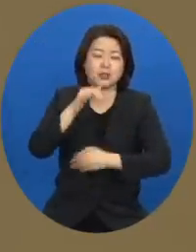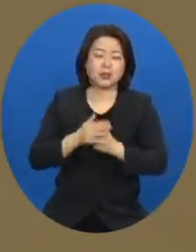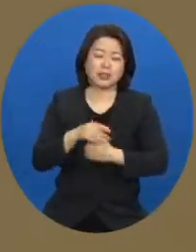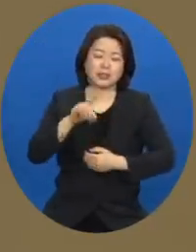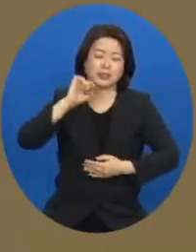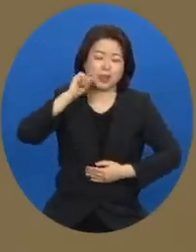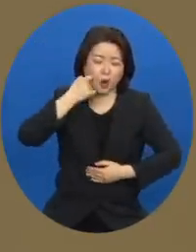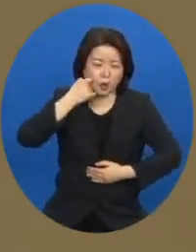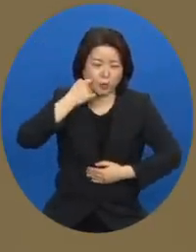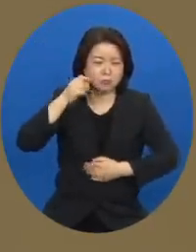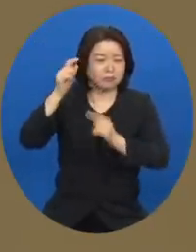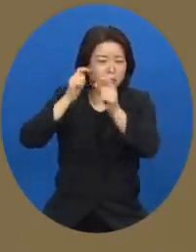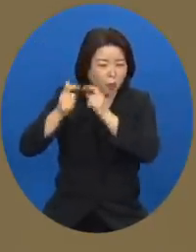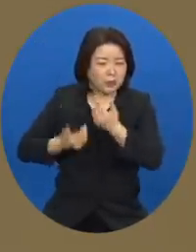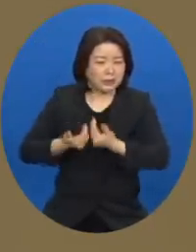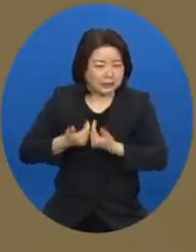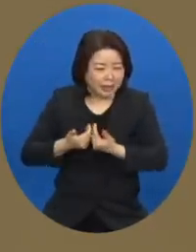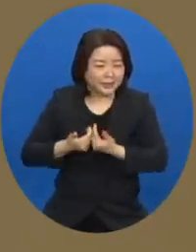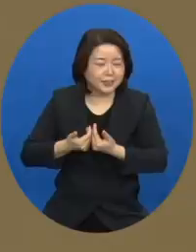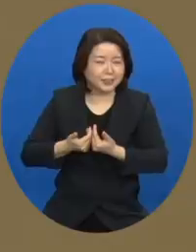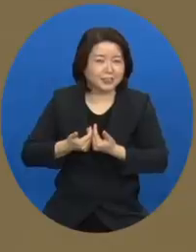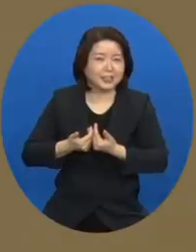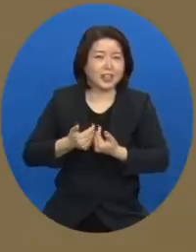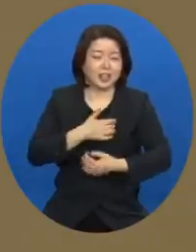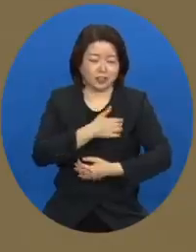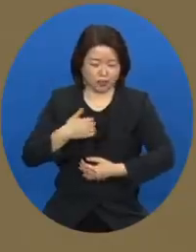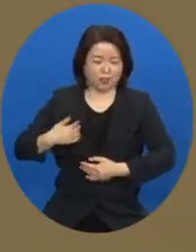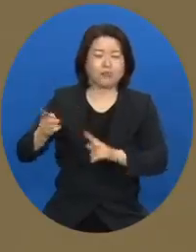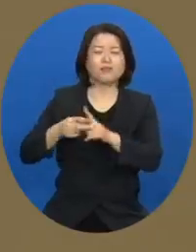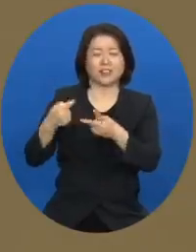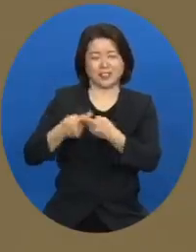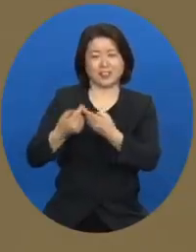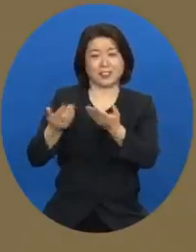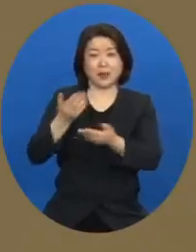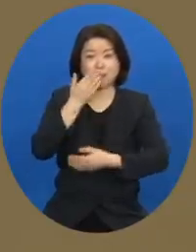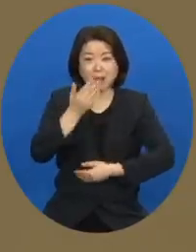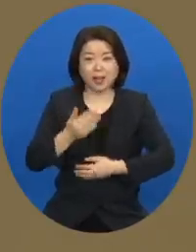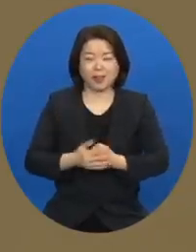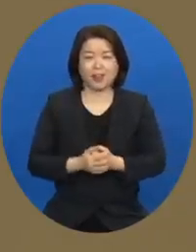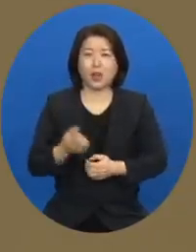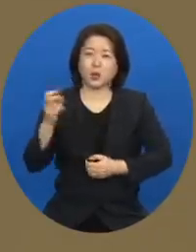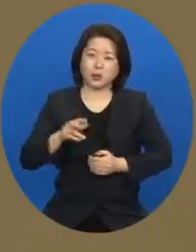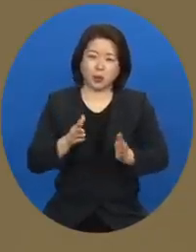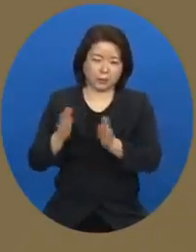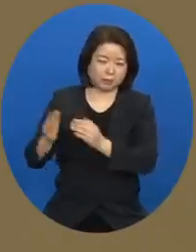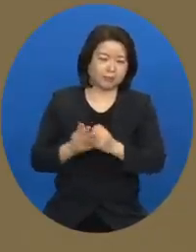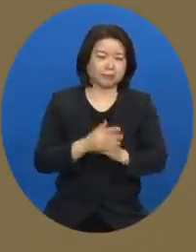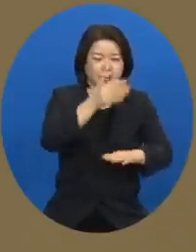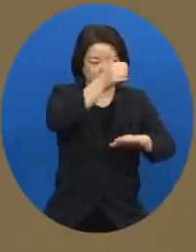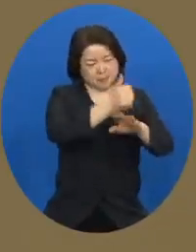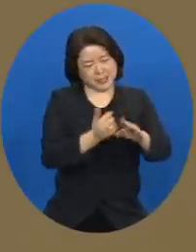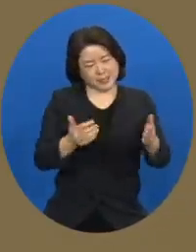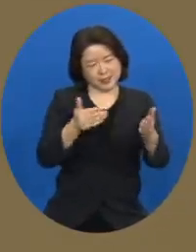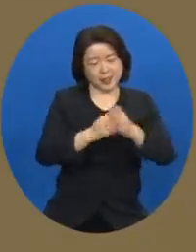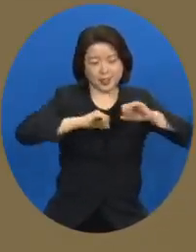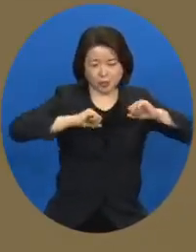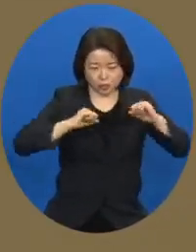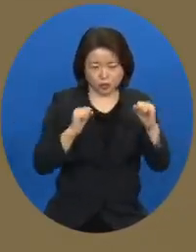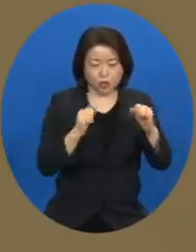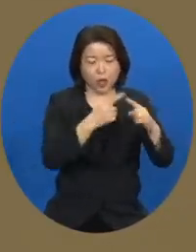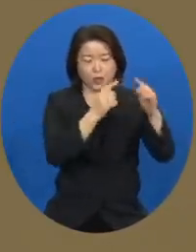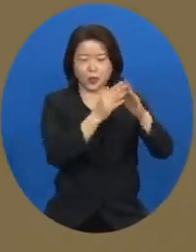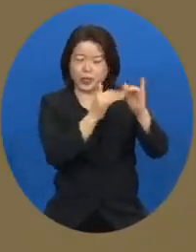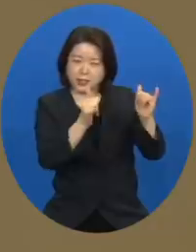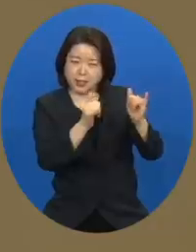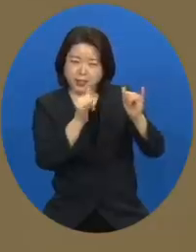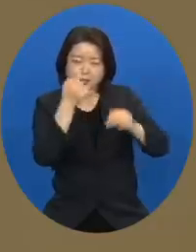어려움도 고민도 갈등도 충분히 이해가 되고 그러면서도 끝까지 순종해 오시는 교우들을